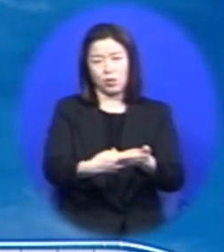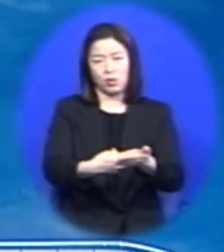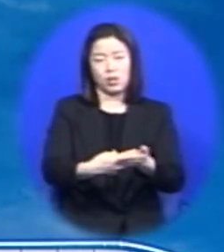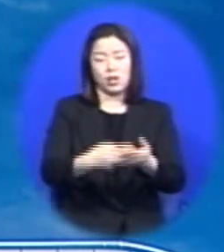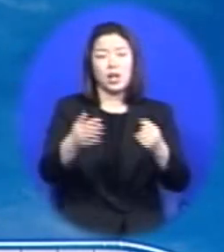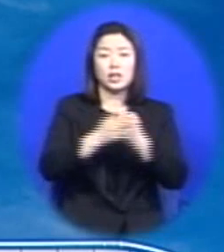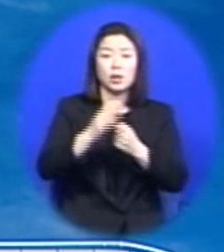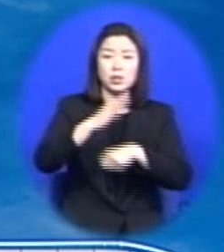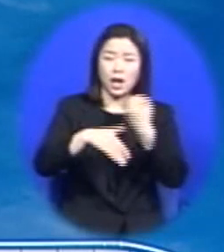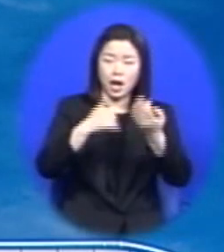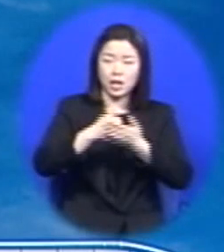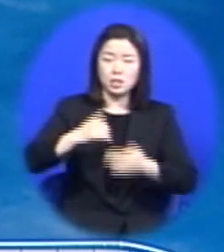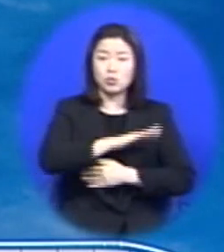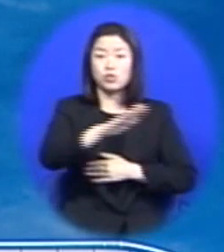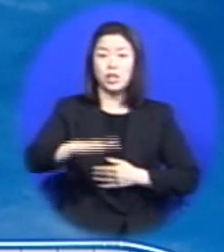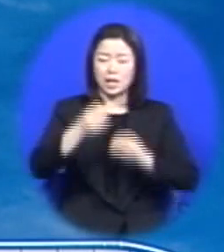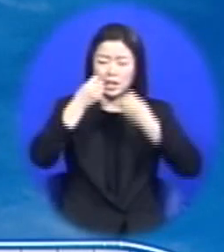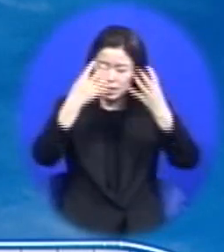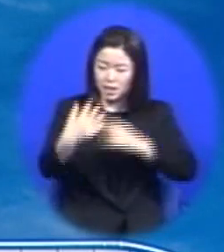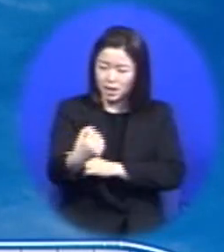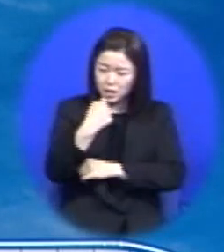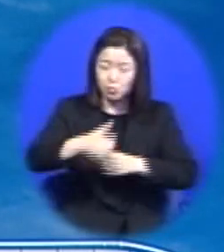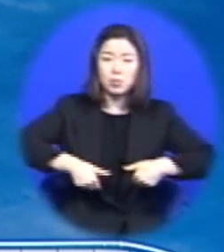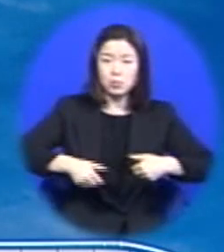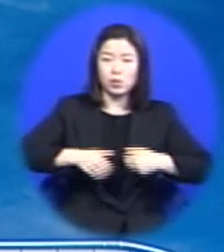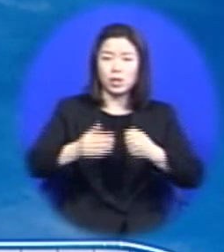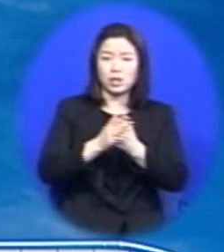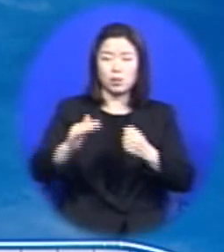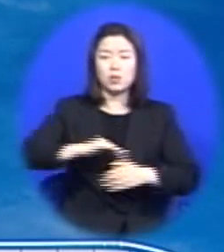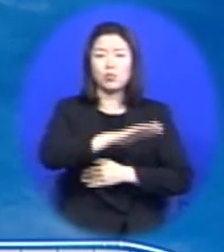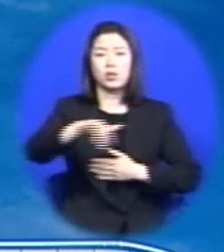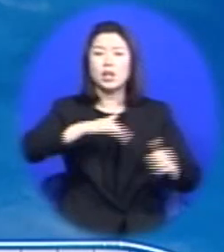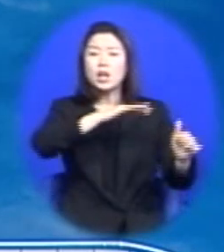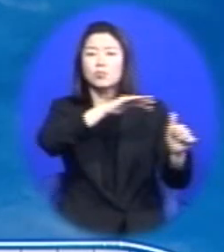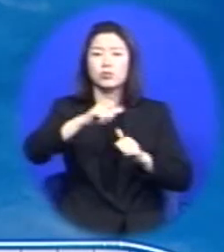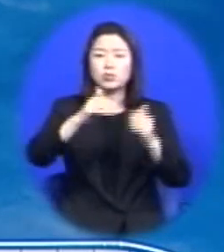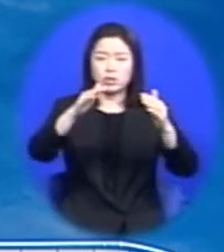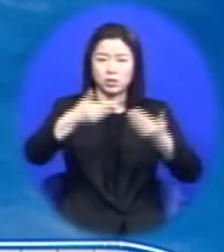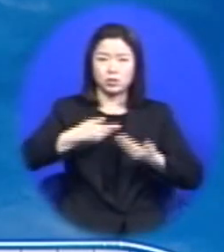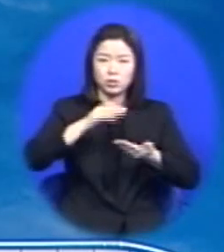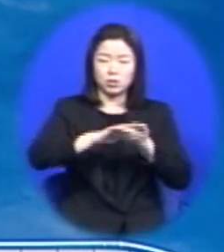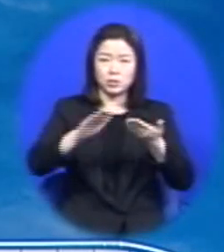하나님은 우리에게 새 힘이 필요하니까 우리를 부르시는 거예요. 예배드리라.